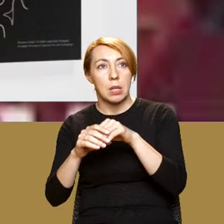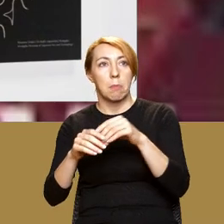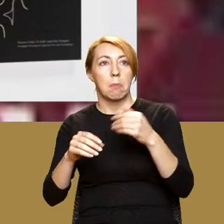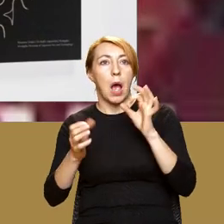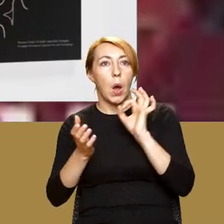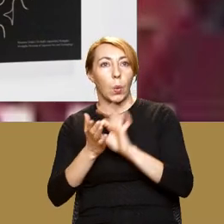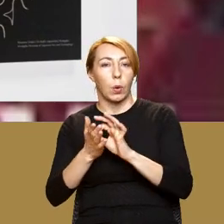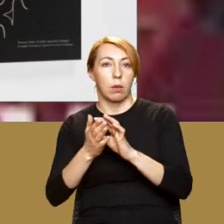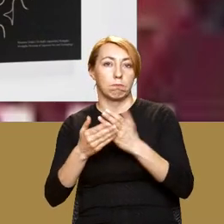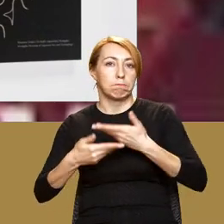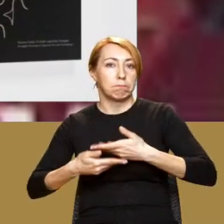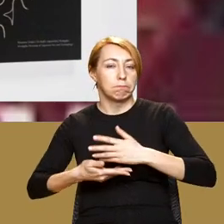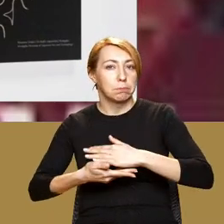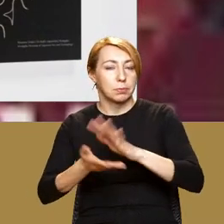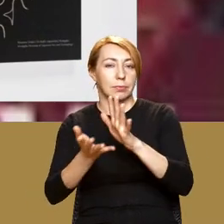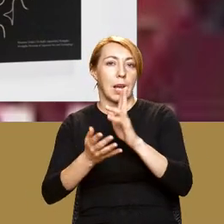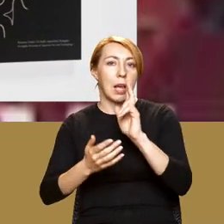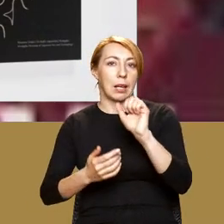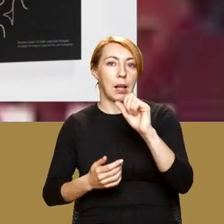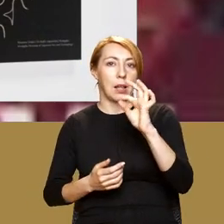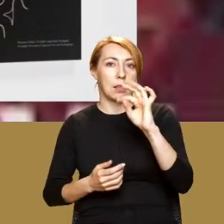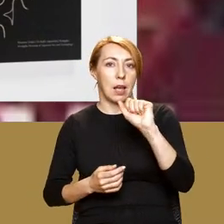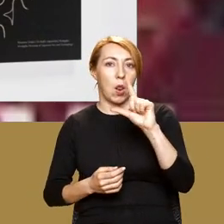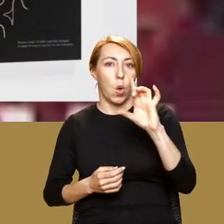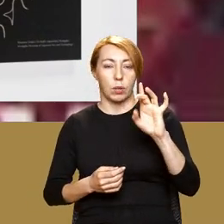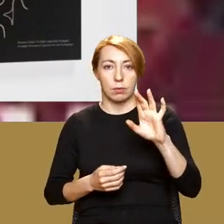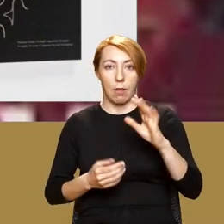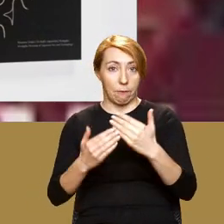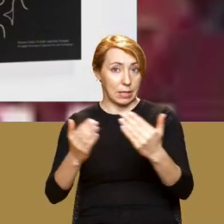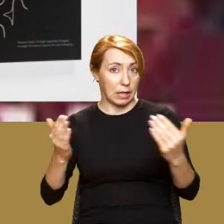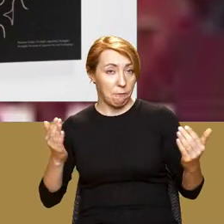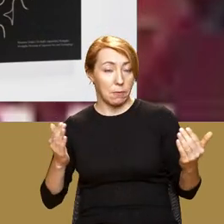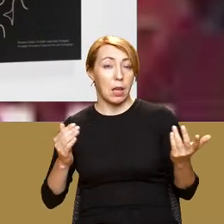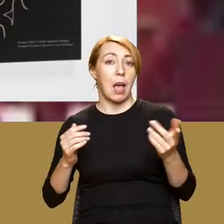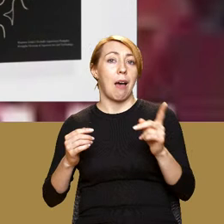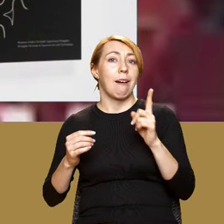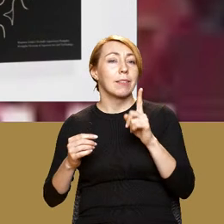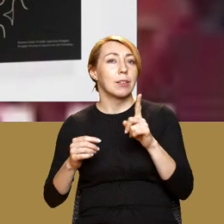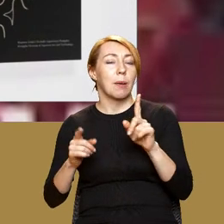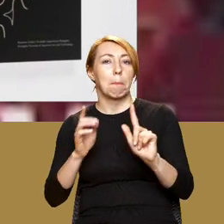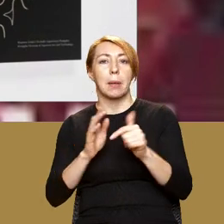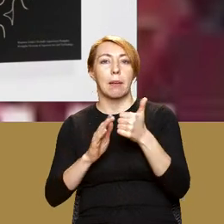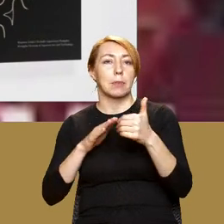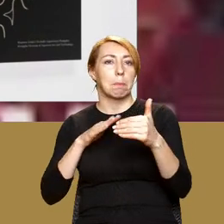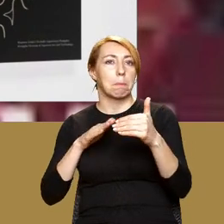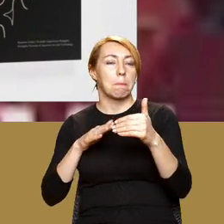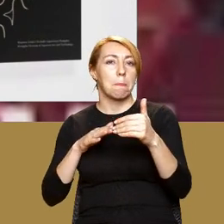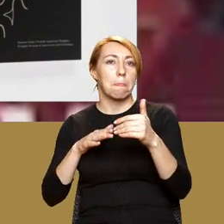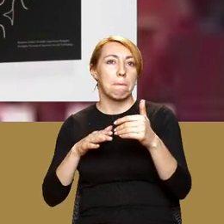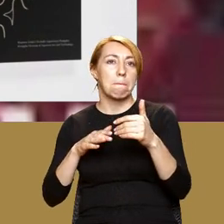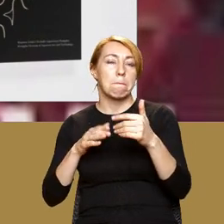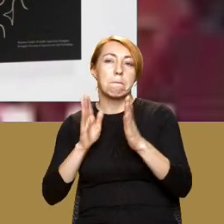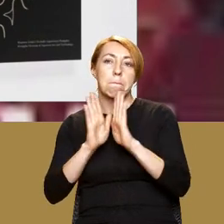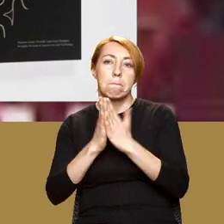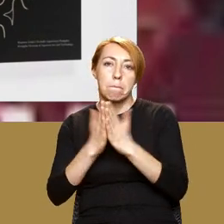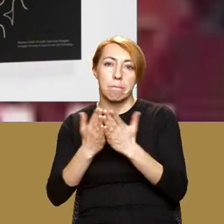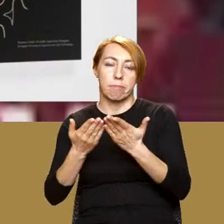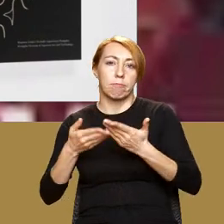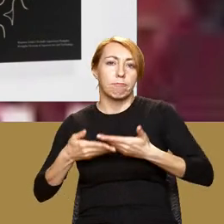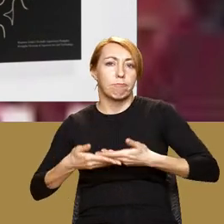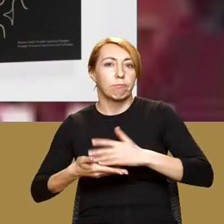publikacja, katalog, właściwie nie tylko sam katalog wystawy, ale właściwie pierwsza pozycja, która była tak